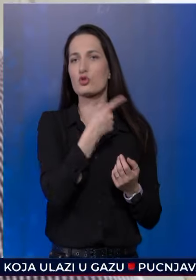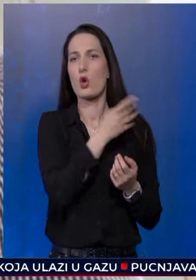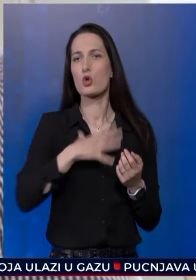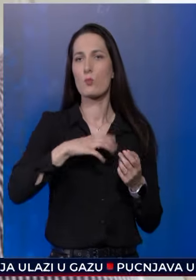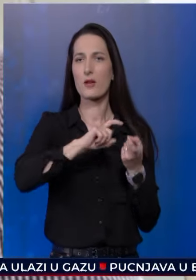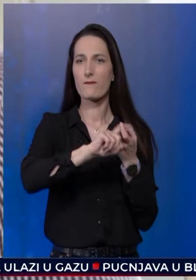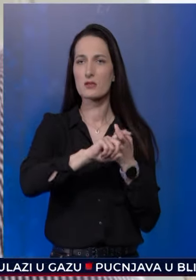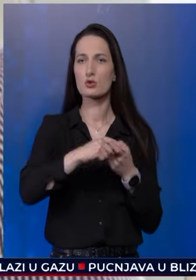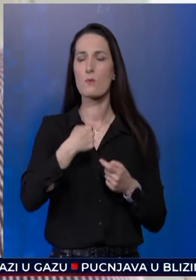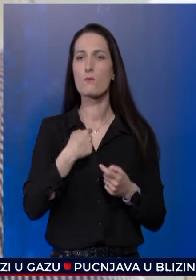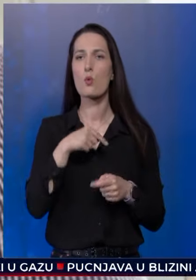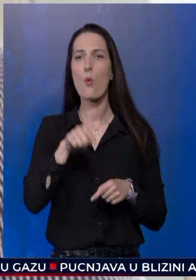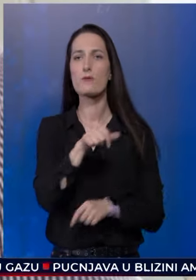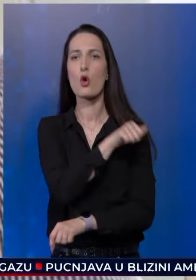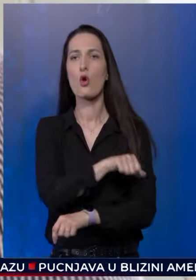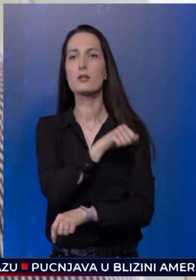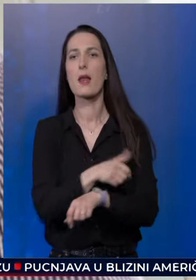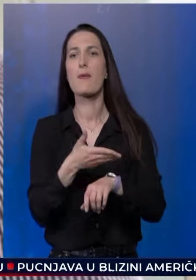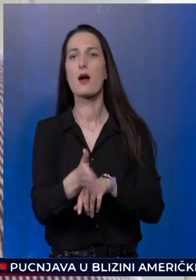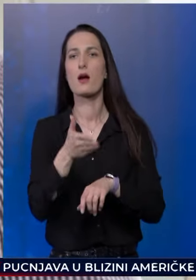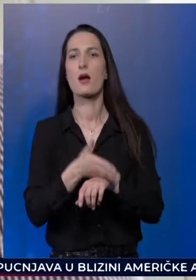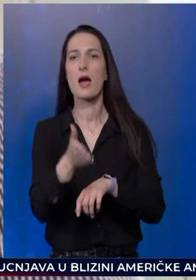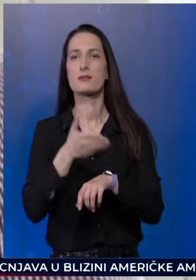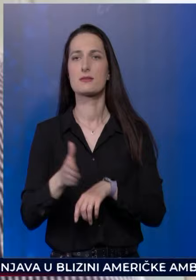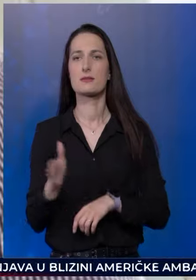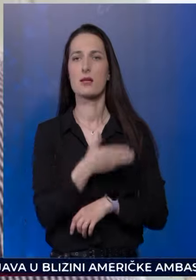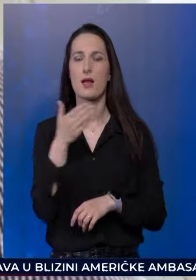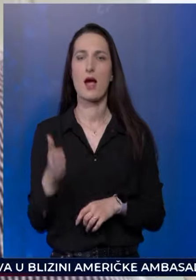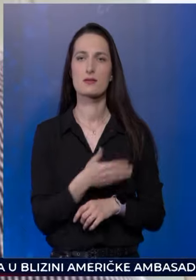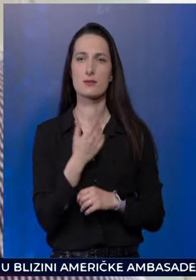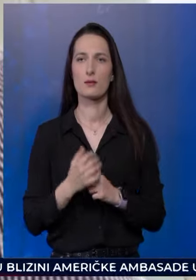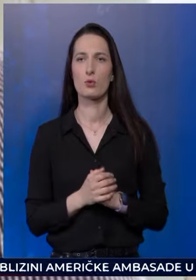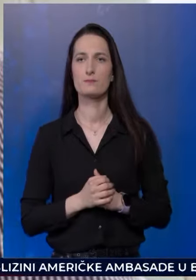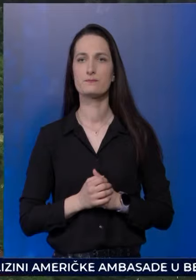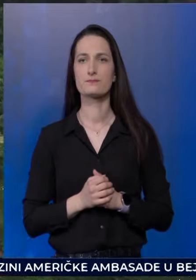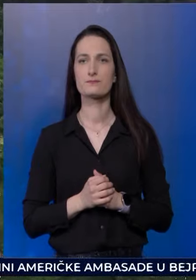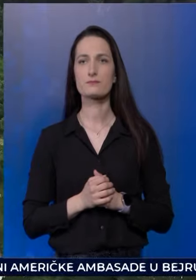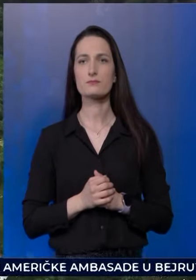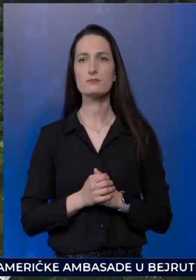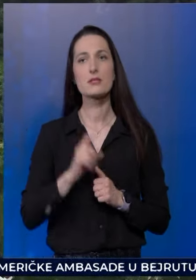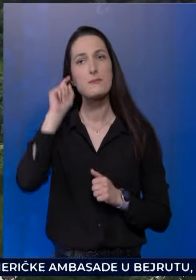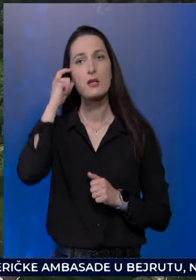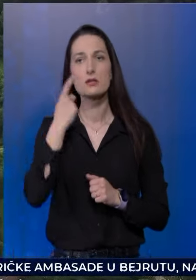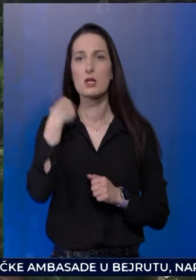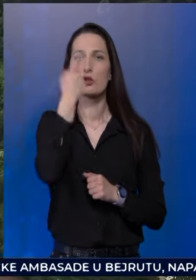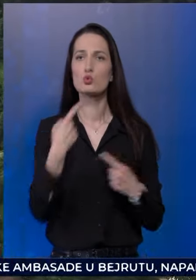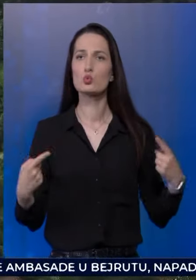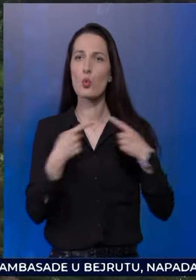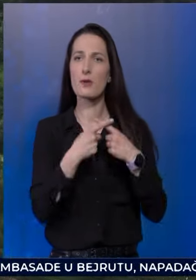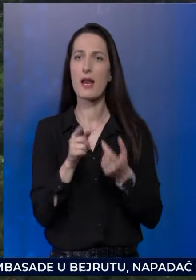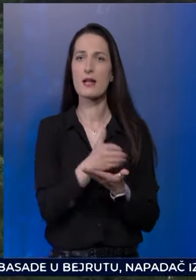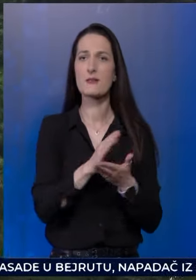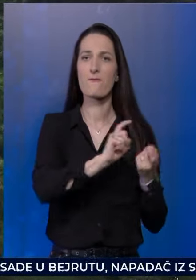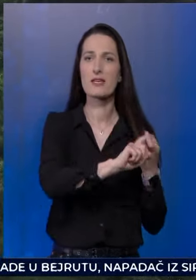mjeseci od decembra do januara, kako to kaže gospodin Fejzić, mi ovde godinama kasnimo. Smatra da su lični sukobi